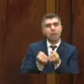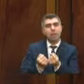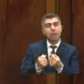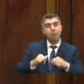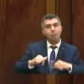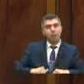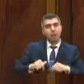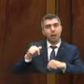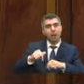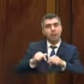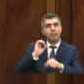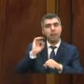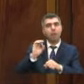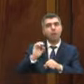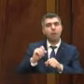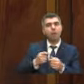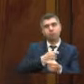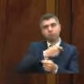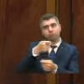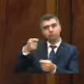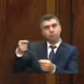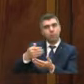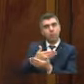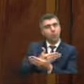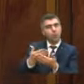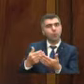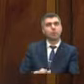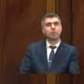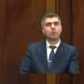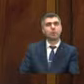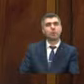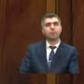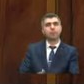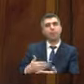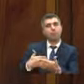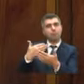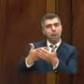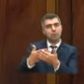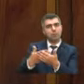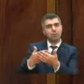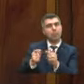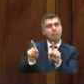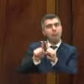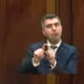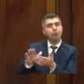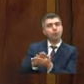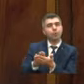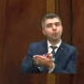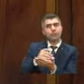نفسها تبدأ تطبقها، ووزعنا هذا الميثاق يمكن من بعد نزودكم بنسخة منه.